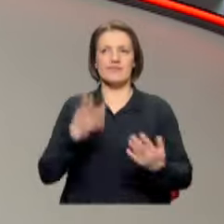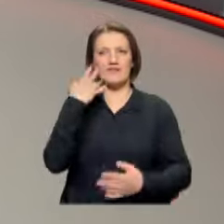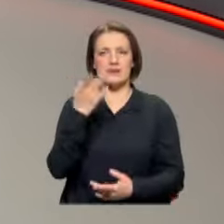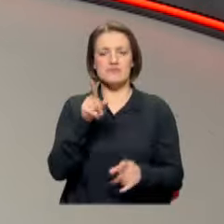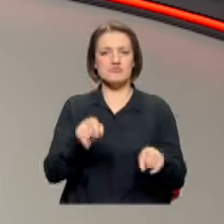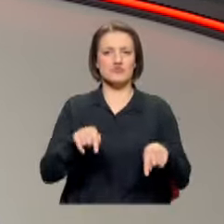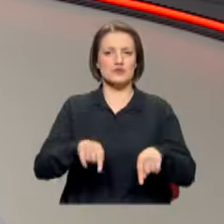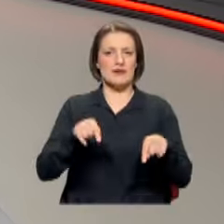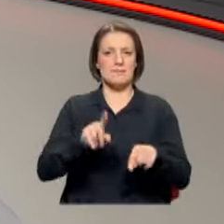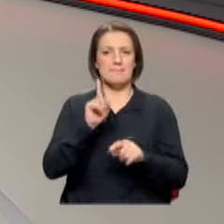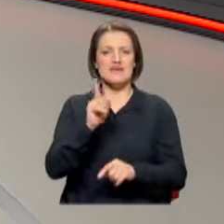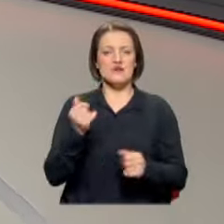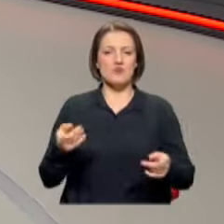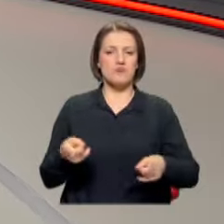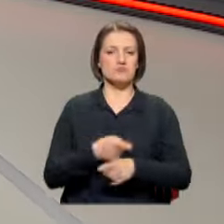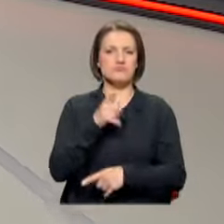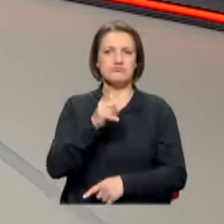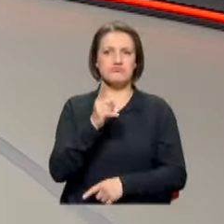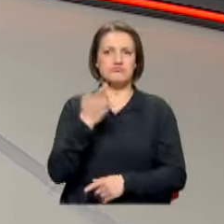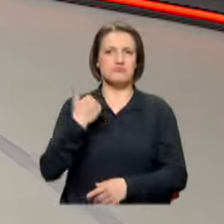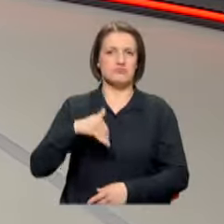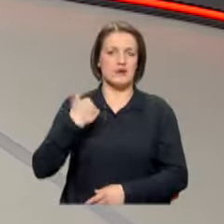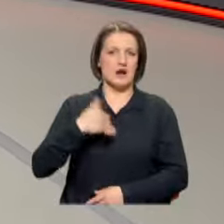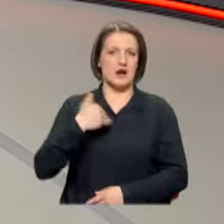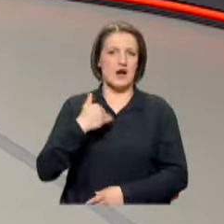Efendim burada tabii bir kere bu bir kamu olayı.